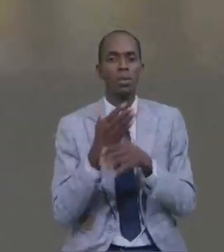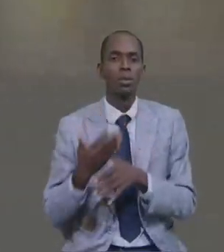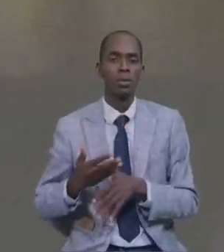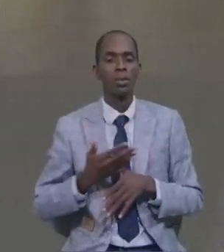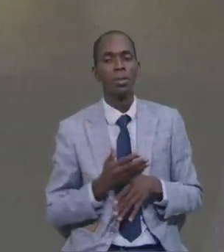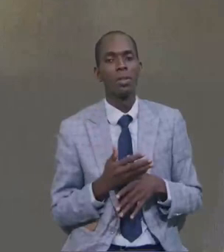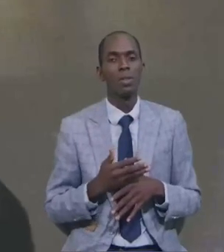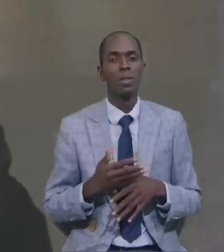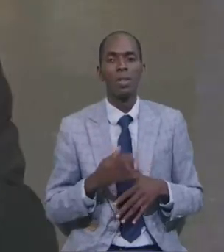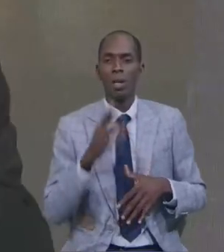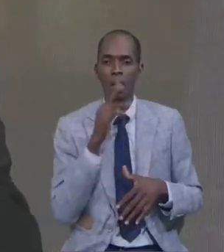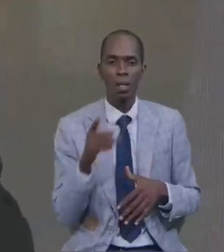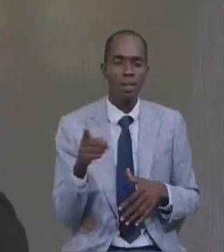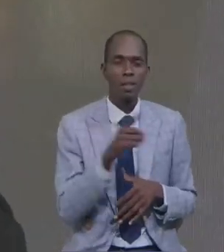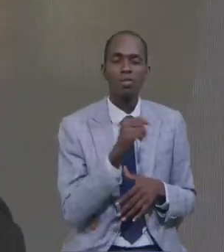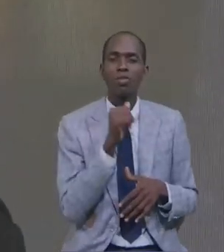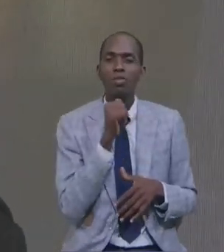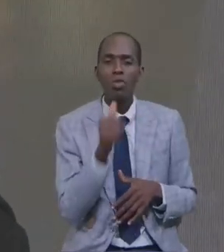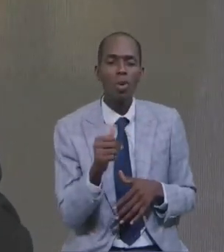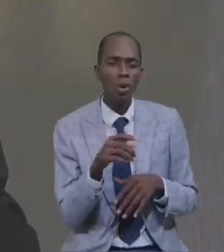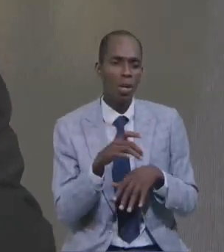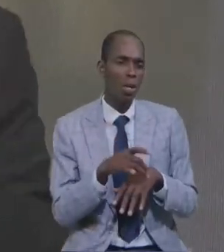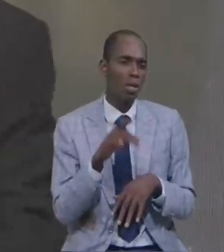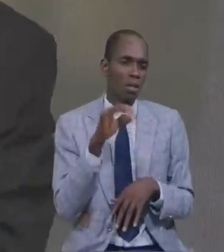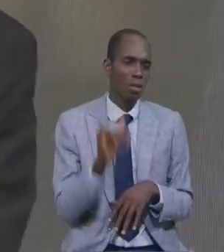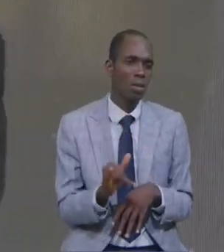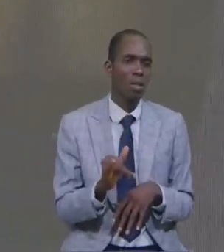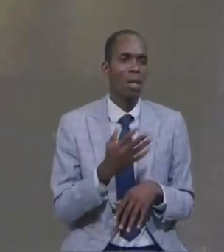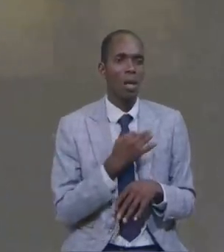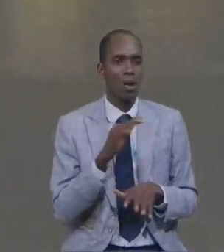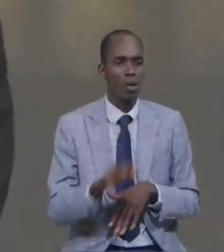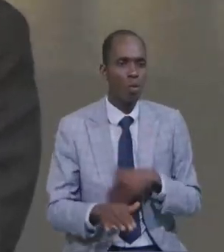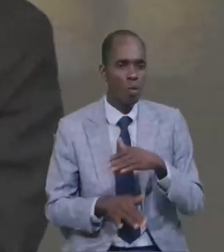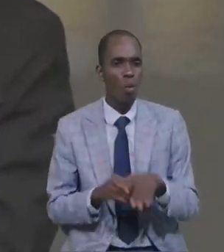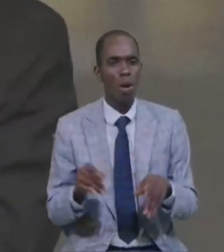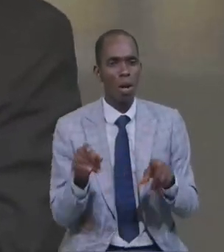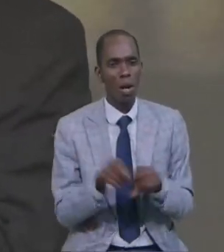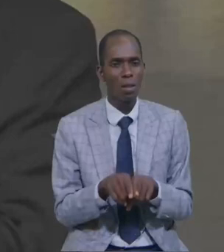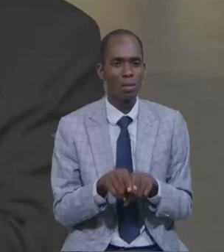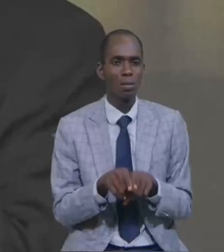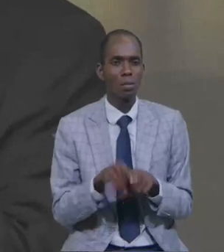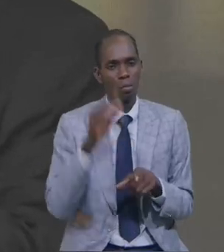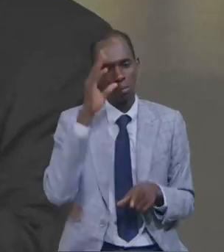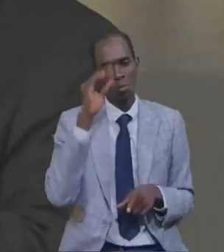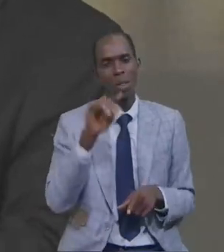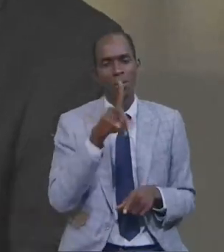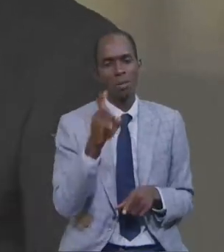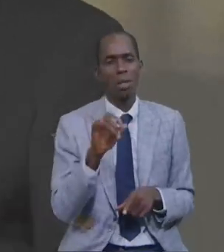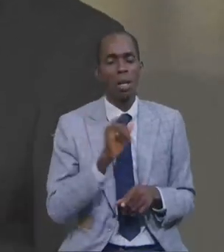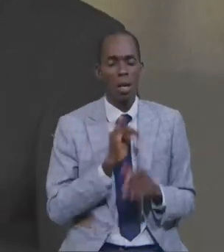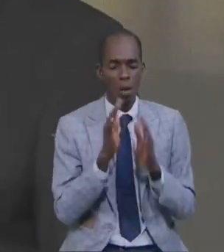selon l'homme, je prie. Que la vraie sanctification dont nous chantons depuis des